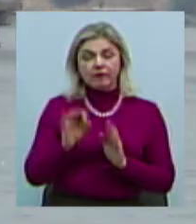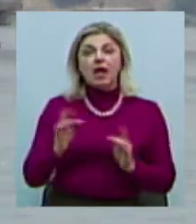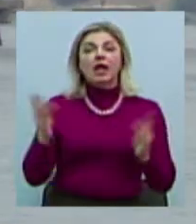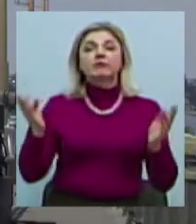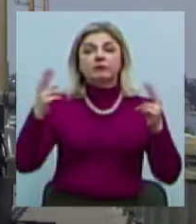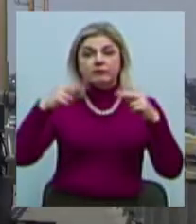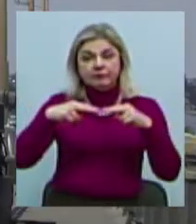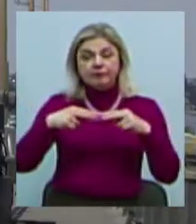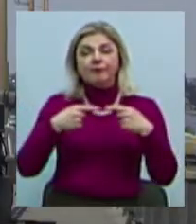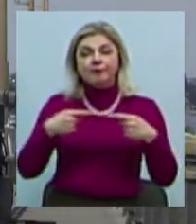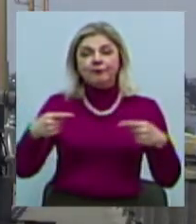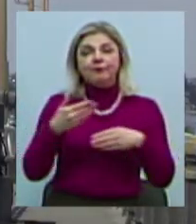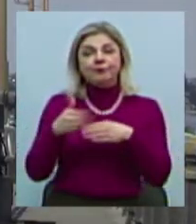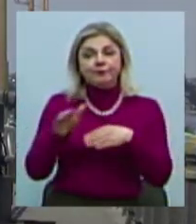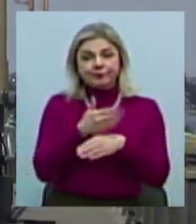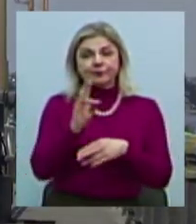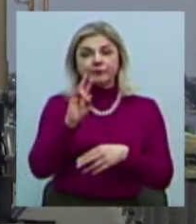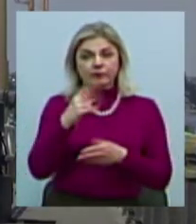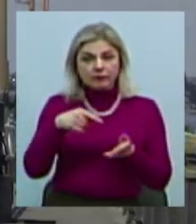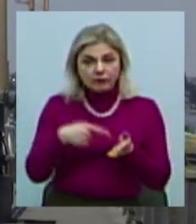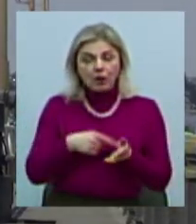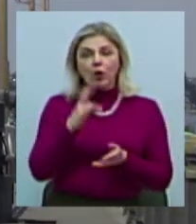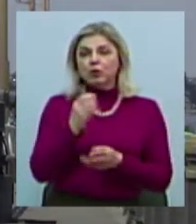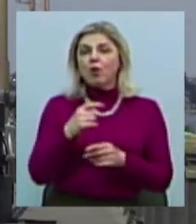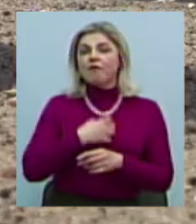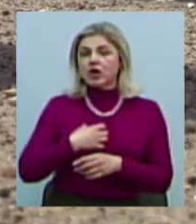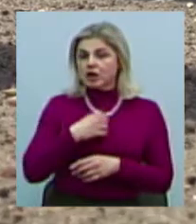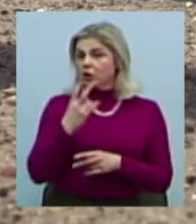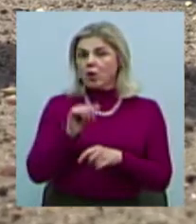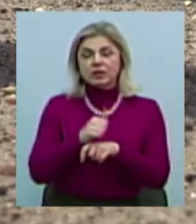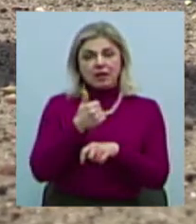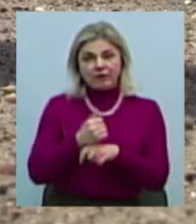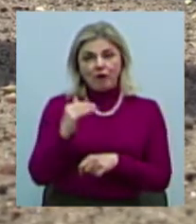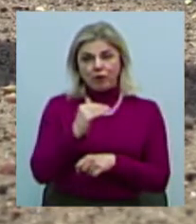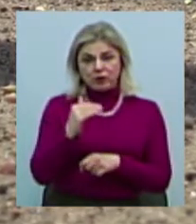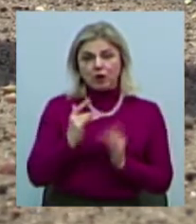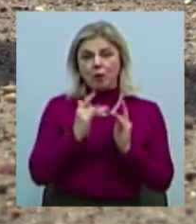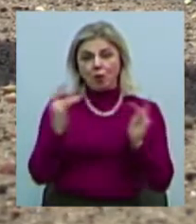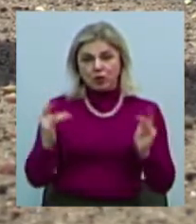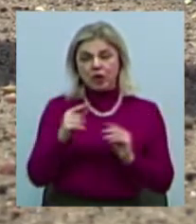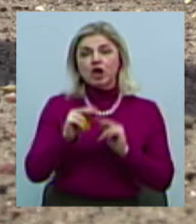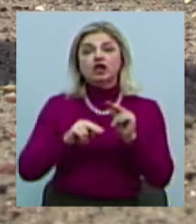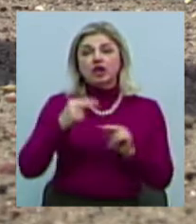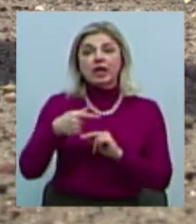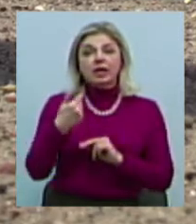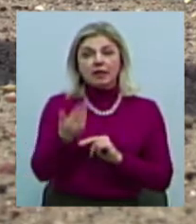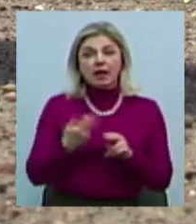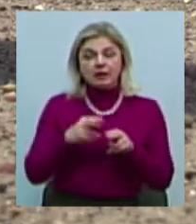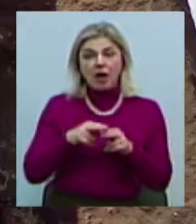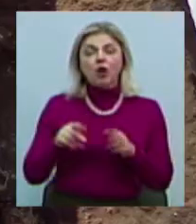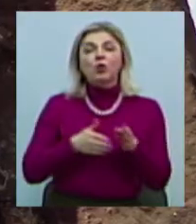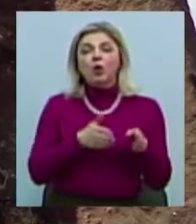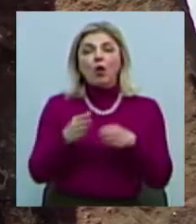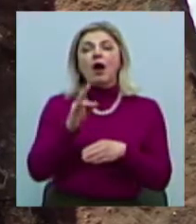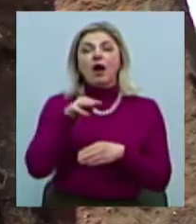З'єднання різних частин Миколаєва – важлива, але не основна функція мосту. Через нього проходить автодорога державного значення М-14